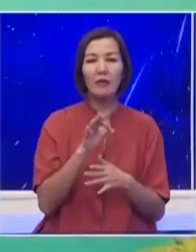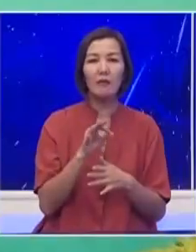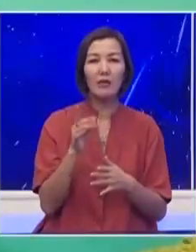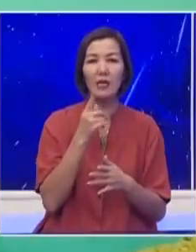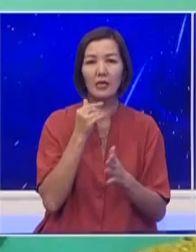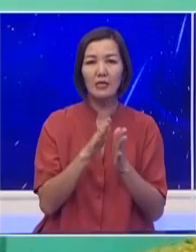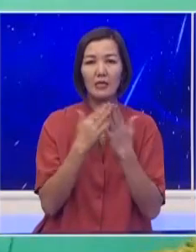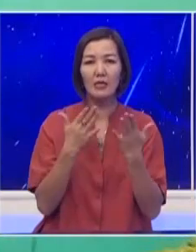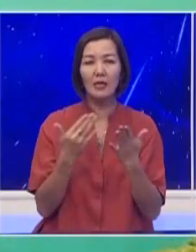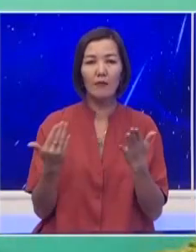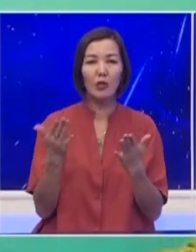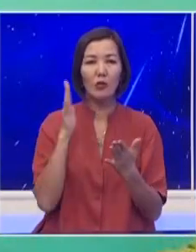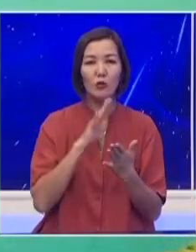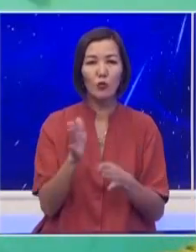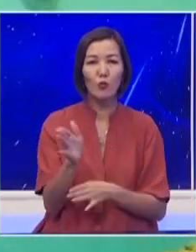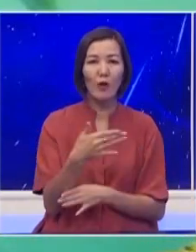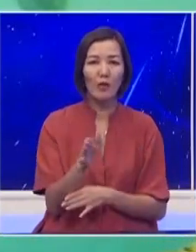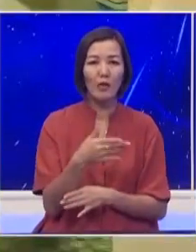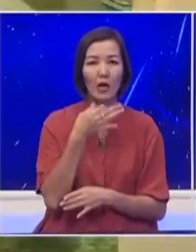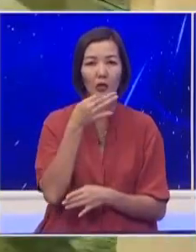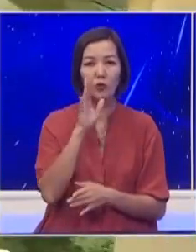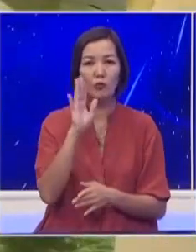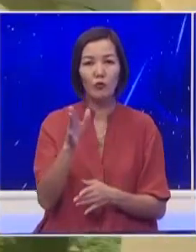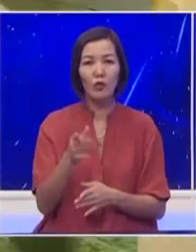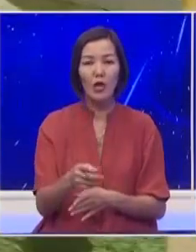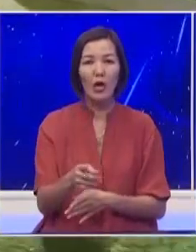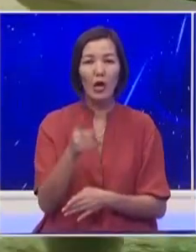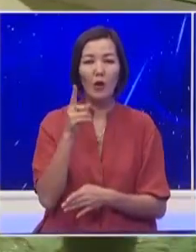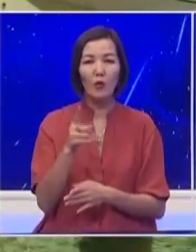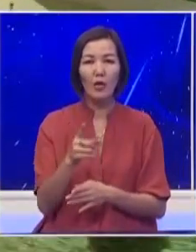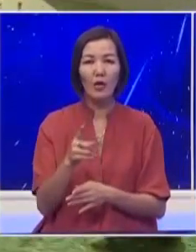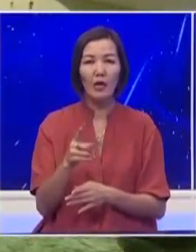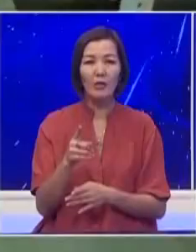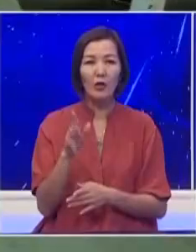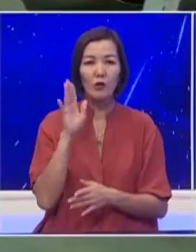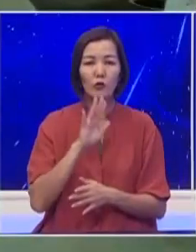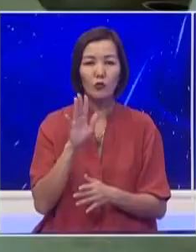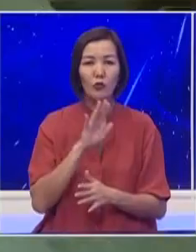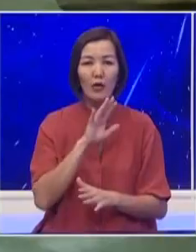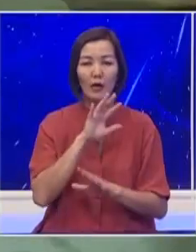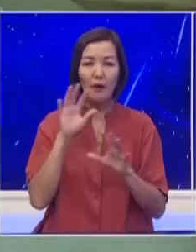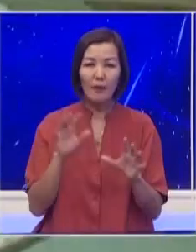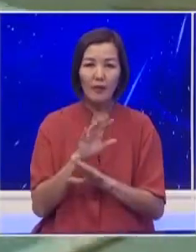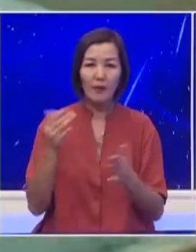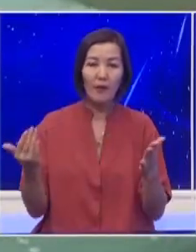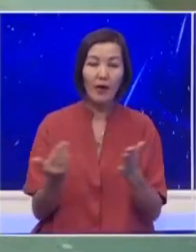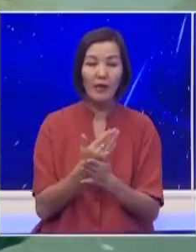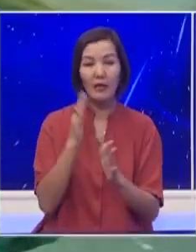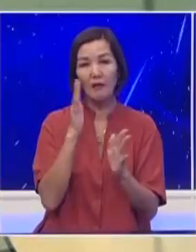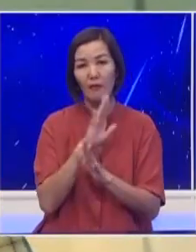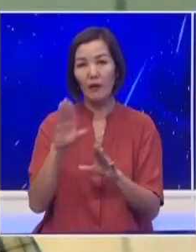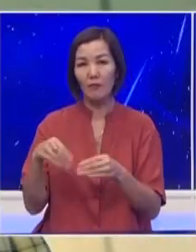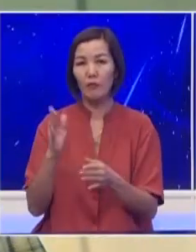қызыл кітаптағы су жануары туралы есеп бермек. Ауланған бекірелерді бассейнімде өсіріп, қайта табиғатқа қайтарам